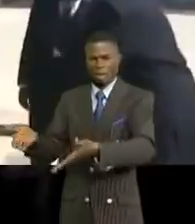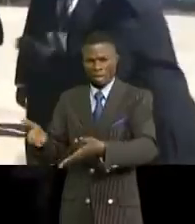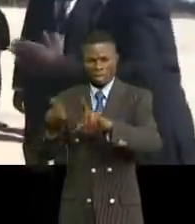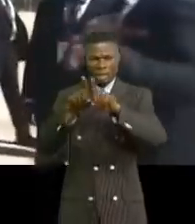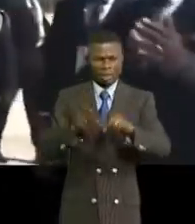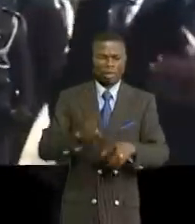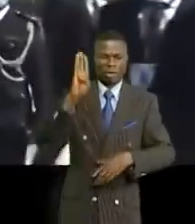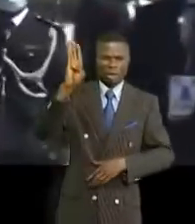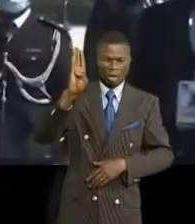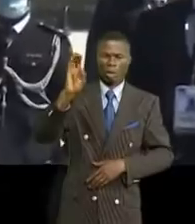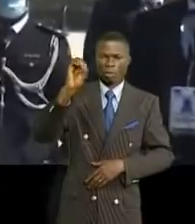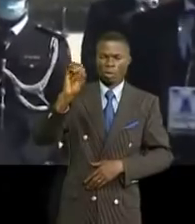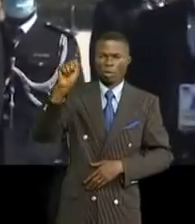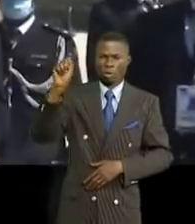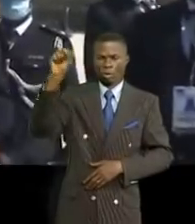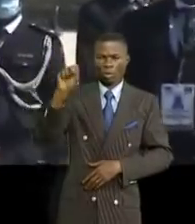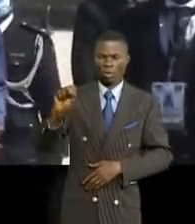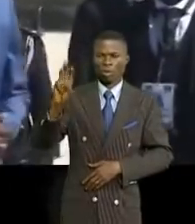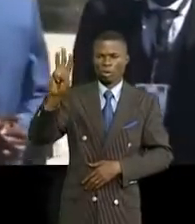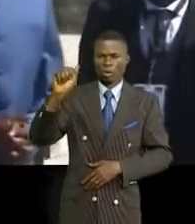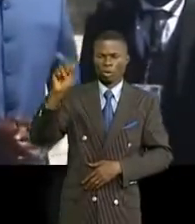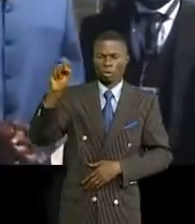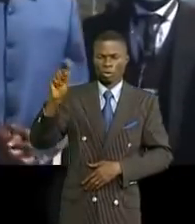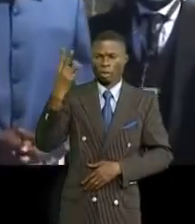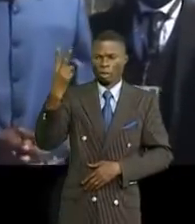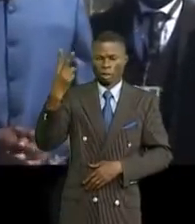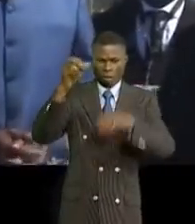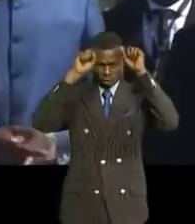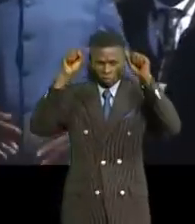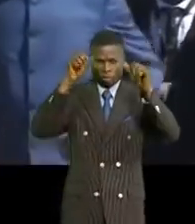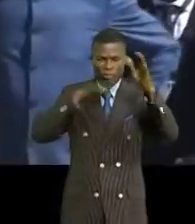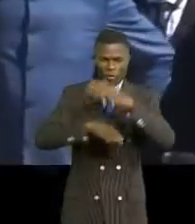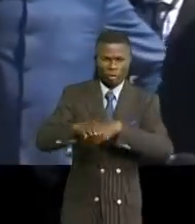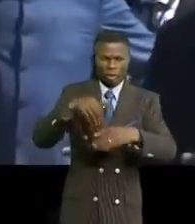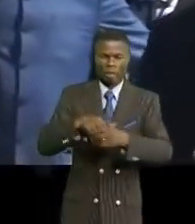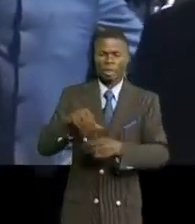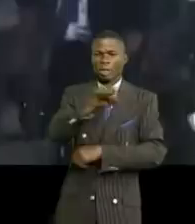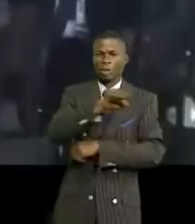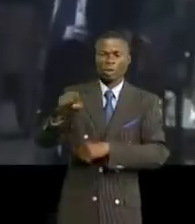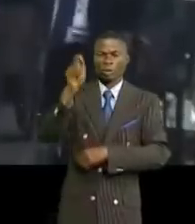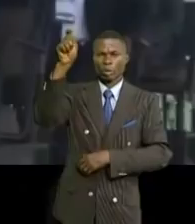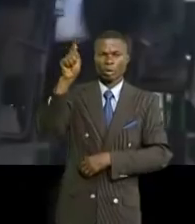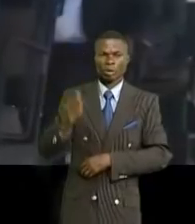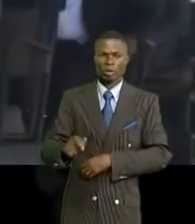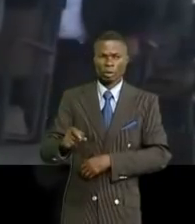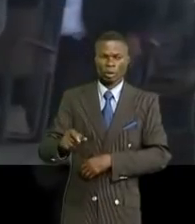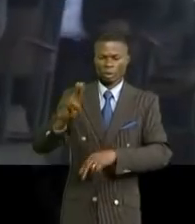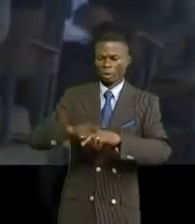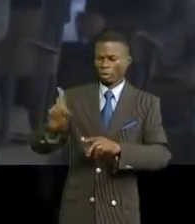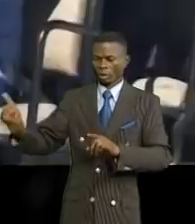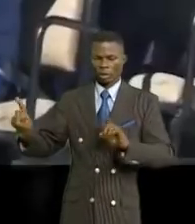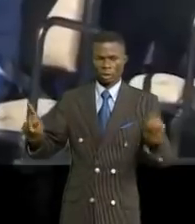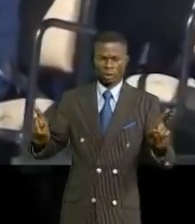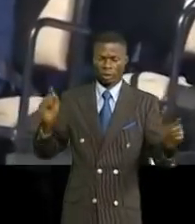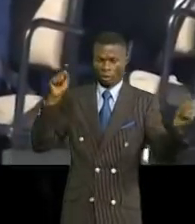aussitôt descendu de l'hélicoptère les deux homologues ont pris place à bord des jeeps militaires chacun de son côté en direction